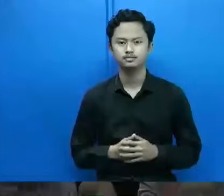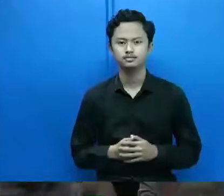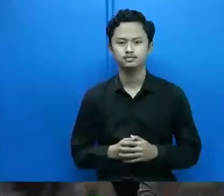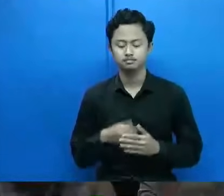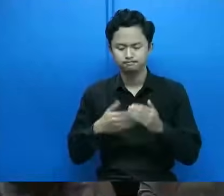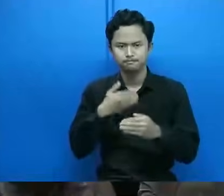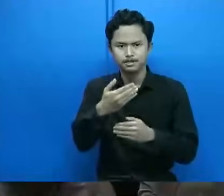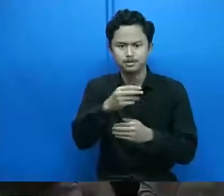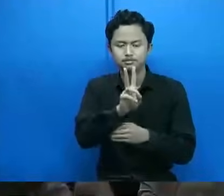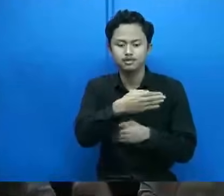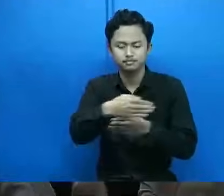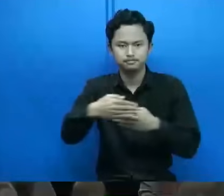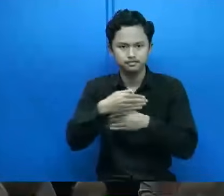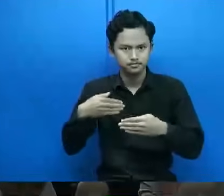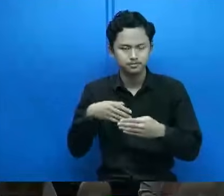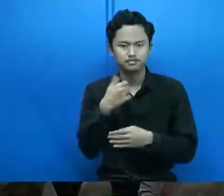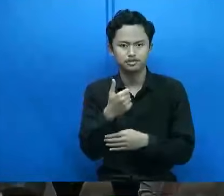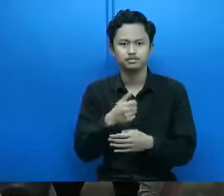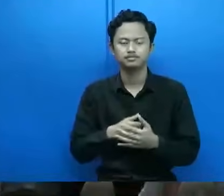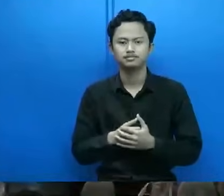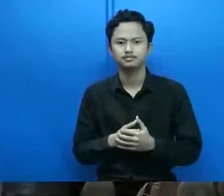Mungkin depan 2 lapis.